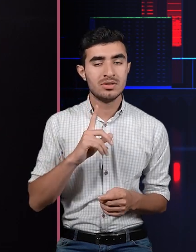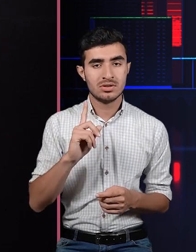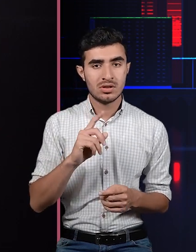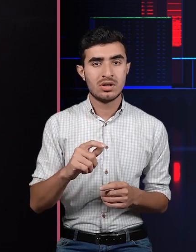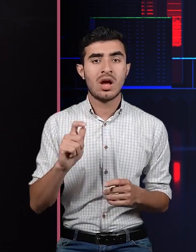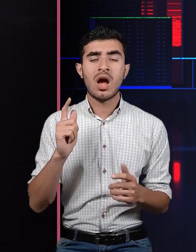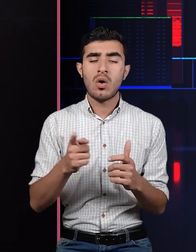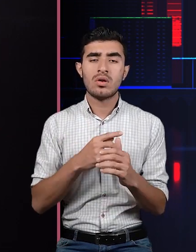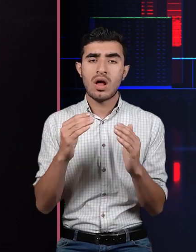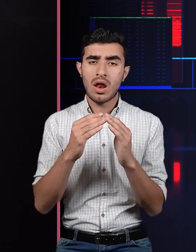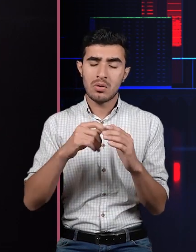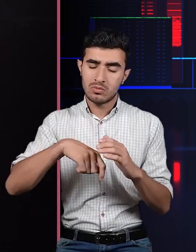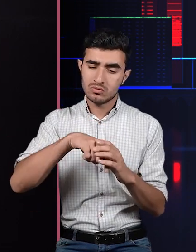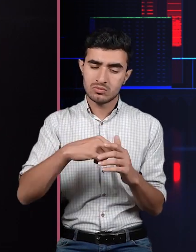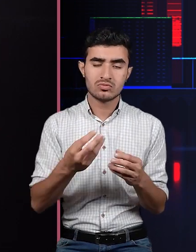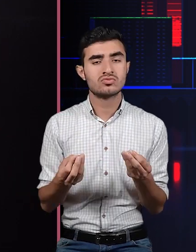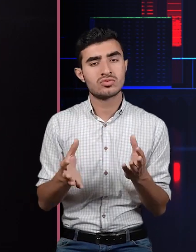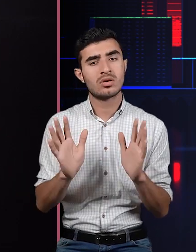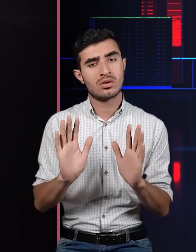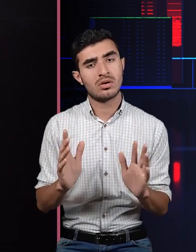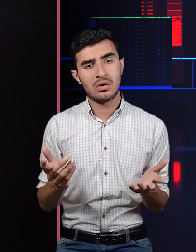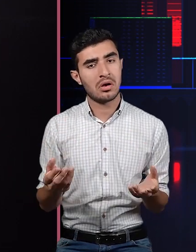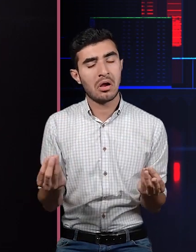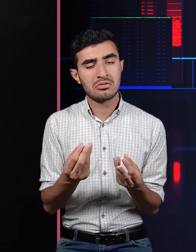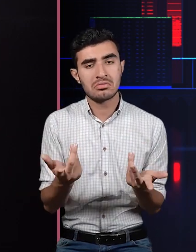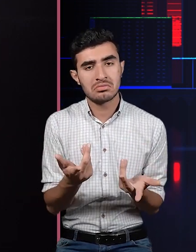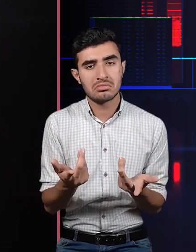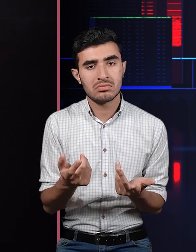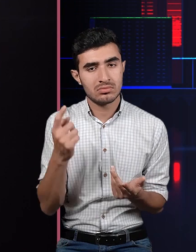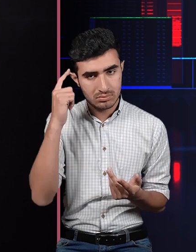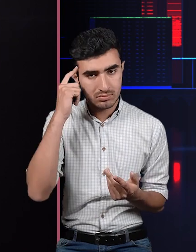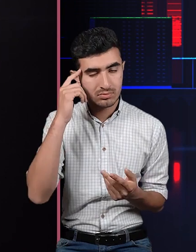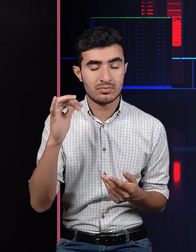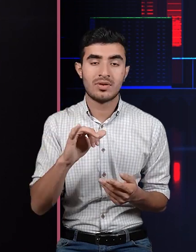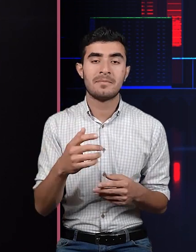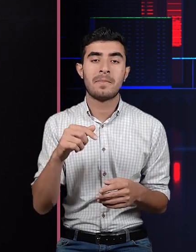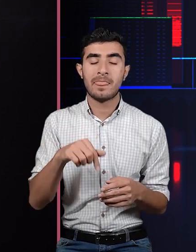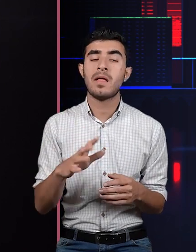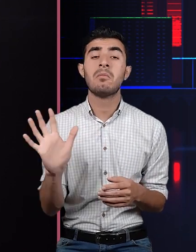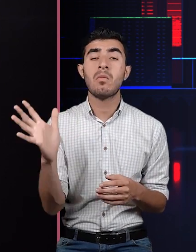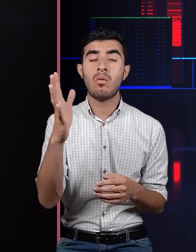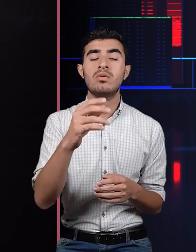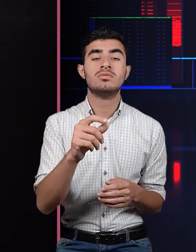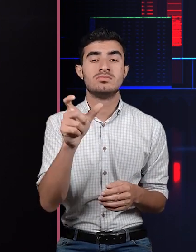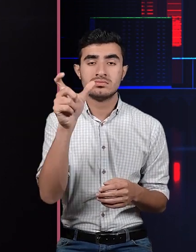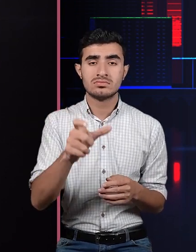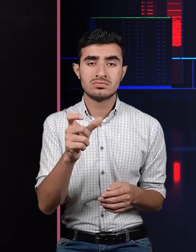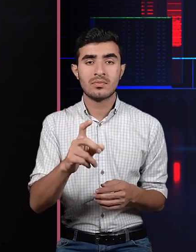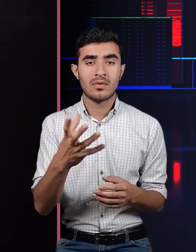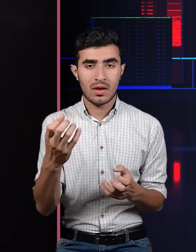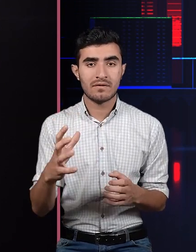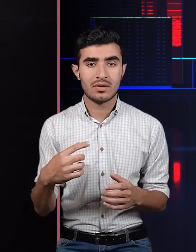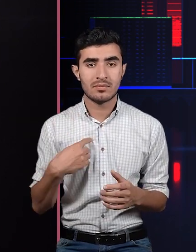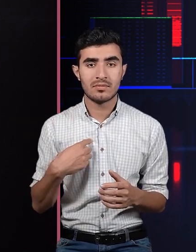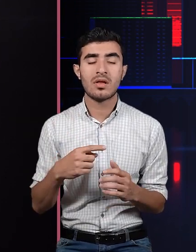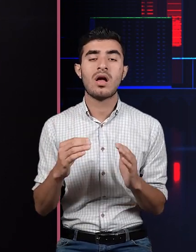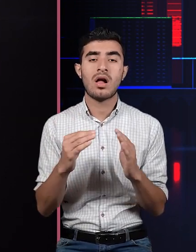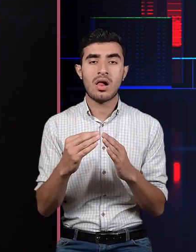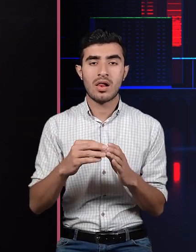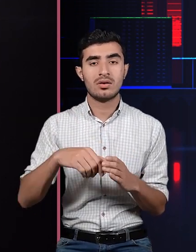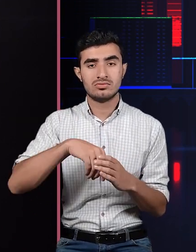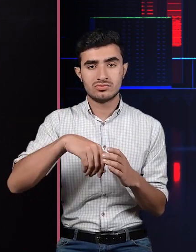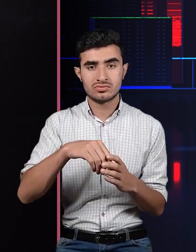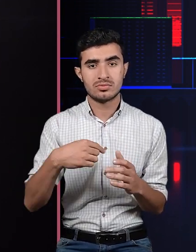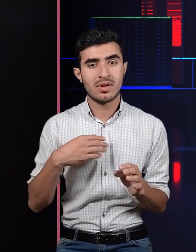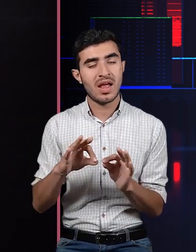के लिए जो घर से शुरू किया जा सकता है एंड इसकी सबसे बड़ी खूबसूरती ये है. बहुत से मेरे पास स्टूडेंट्स आते हैं और वो स्ट्रगल